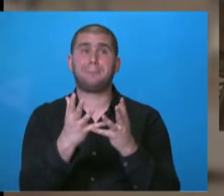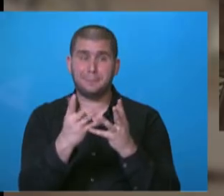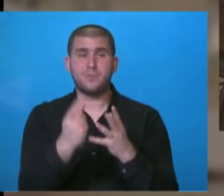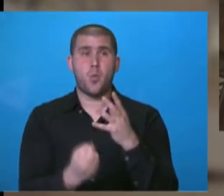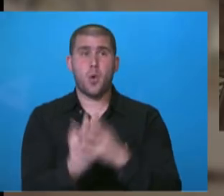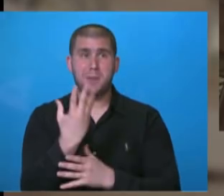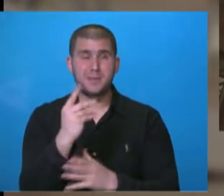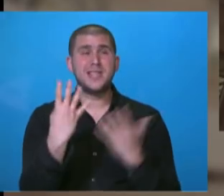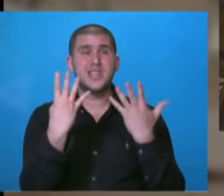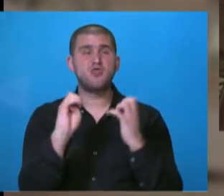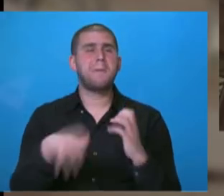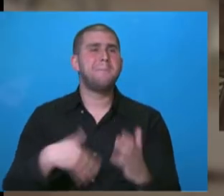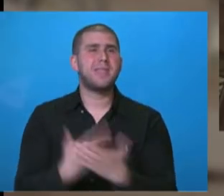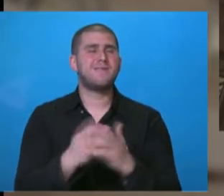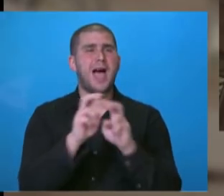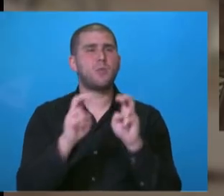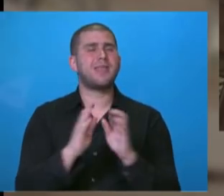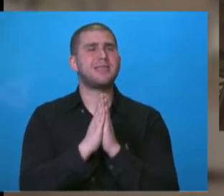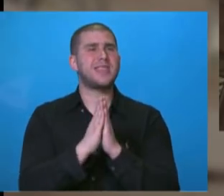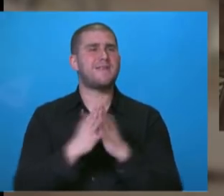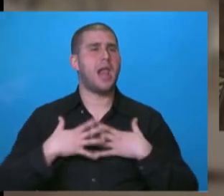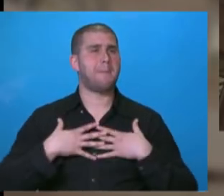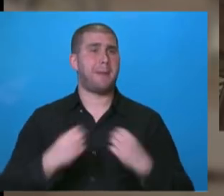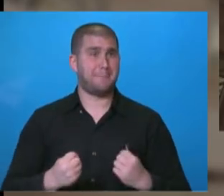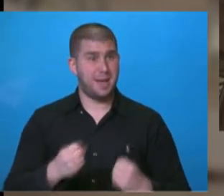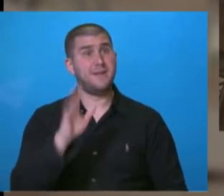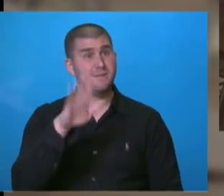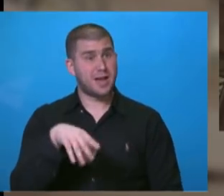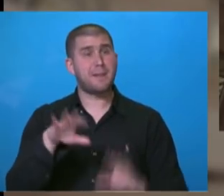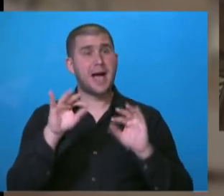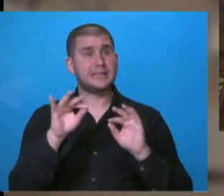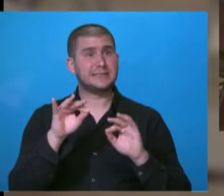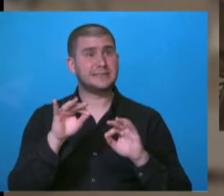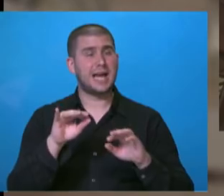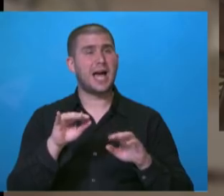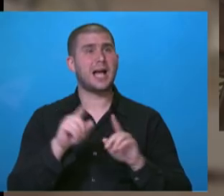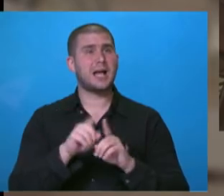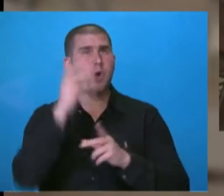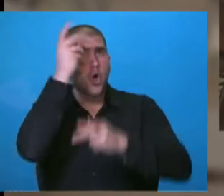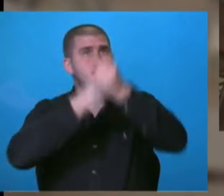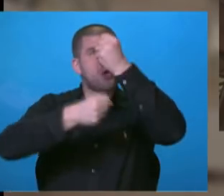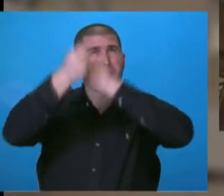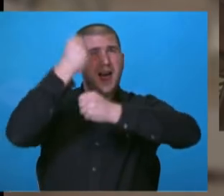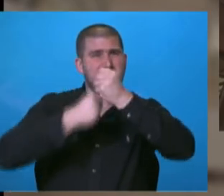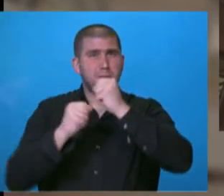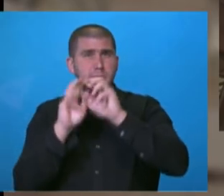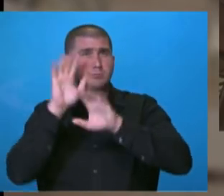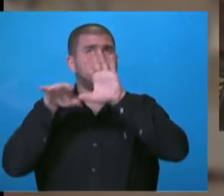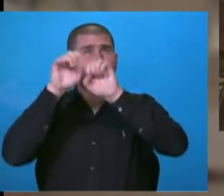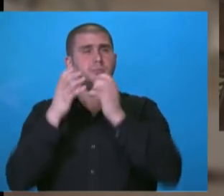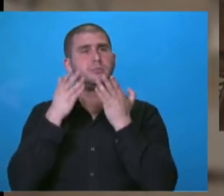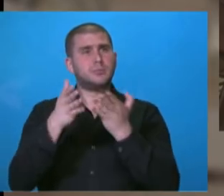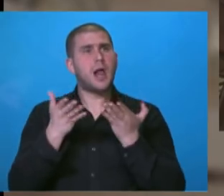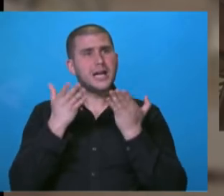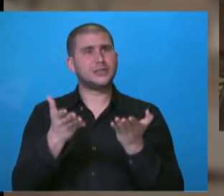בידי 90 מתנדבי עמותת תקווה על מרפא, וגם 10 גולשים על חבלים שטיפסו גבוה והתגייסו לעשות